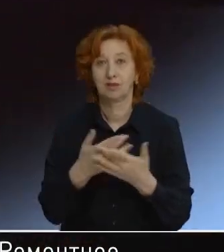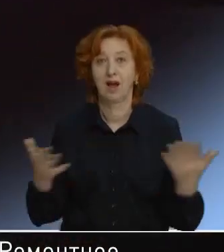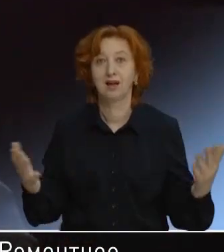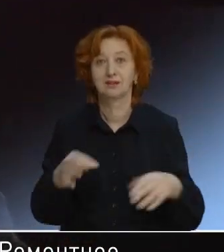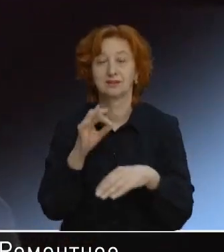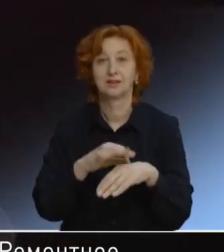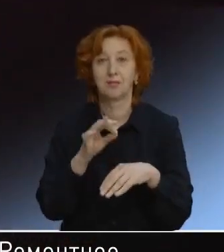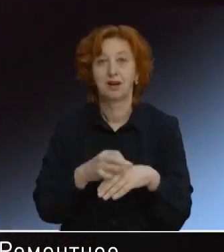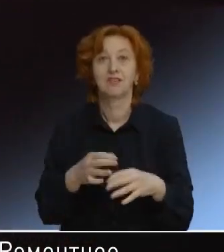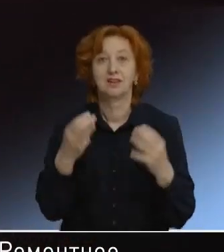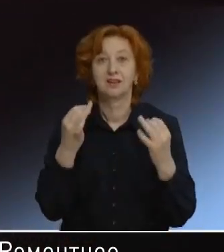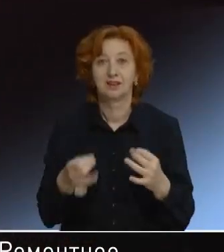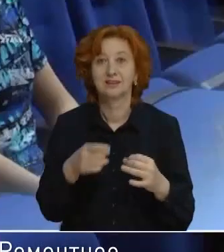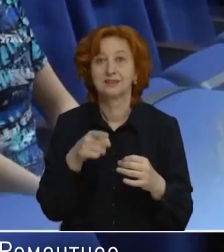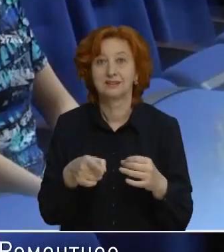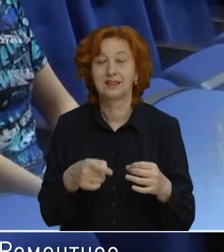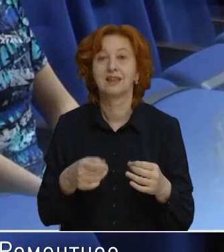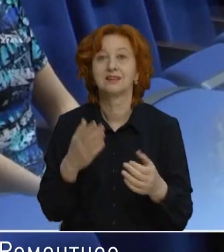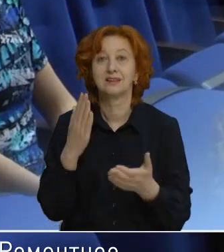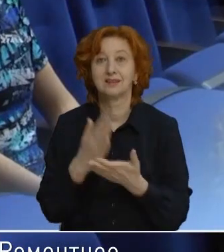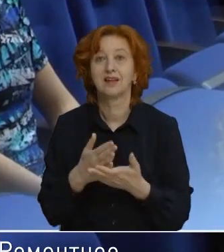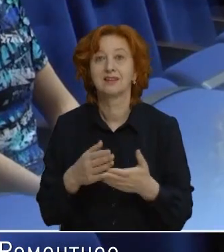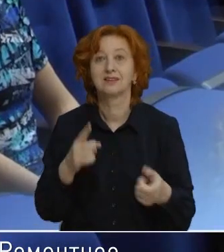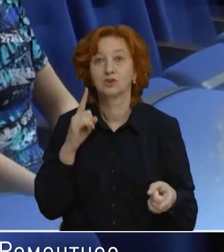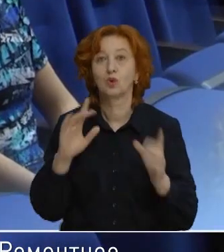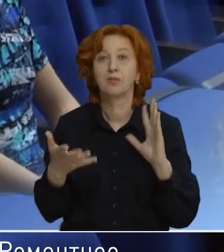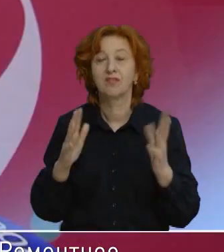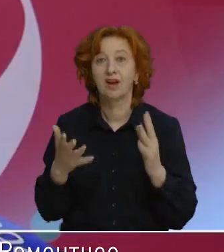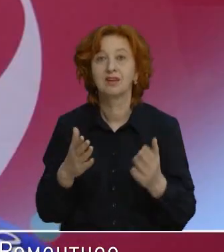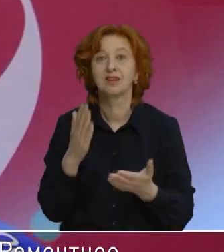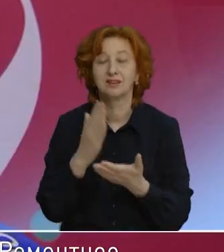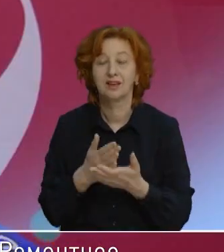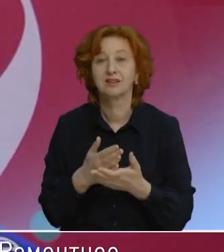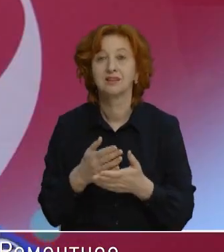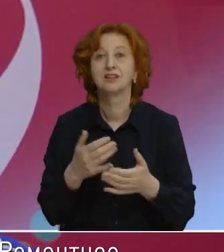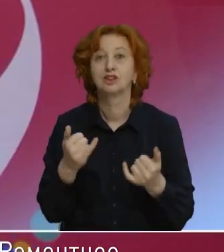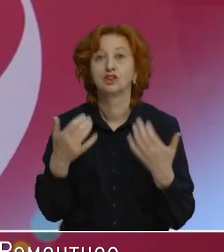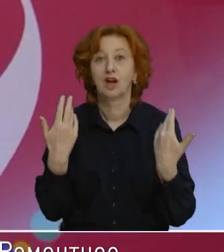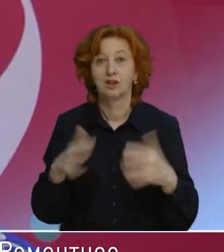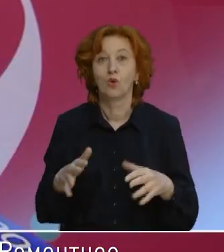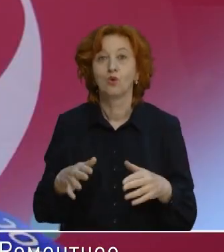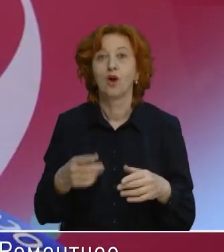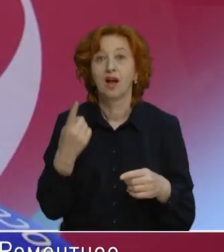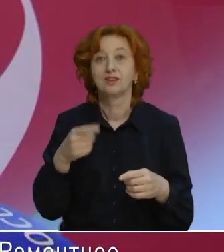Ирина всегда говорит: «Верьте, боритесь, я поднялась, подниметесь и вы». Вы знаете, даже если один человек после